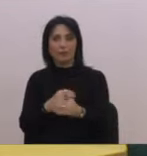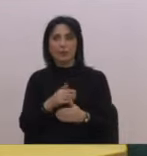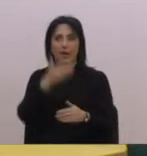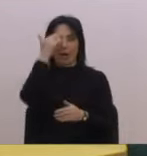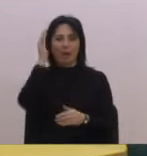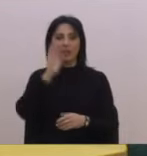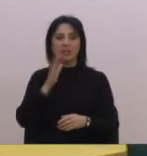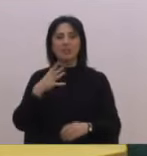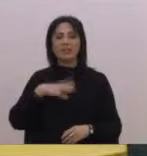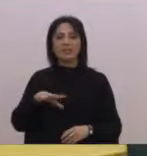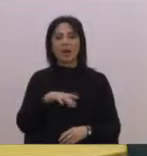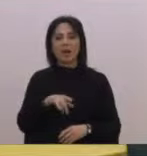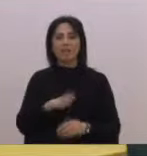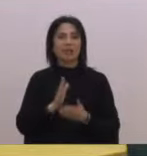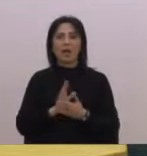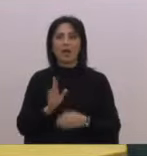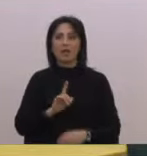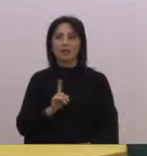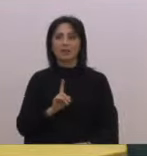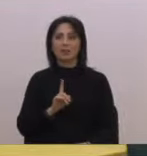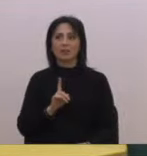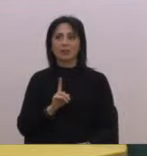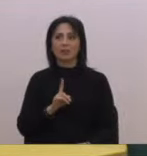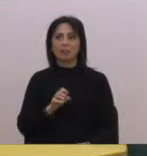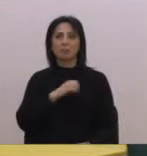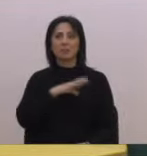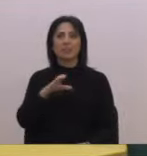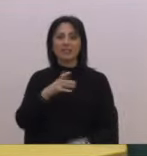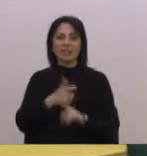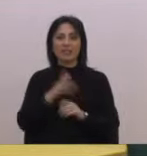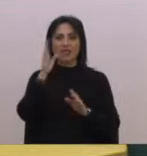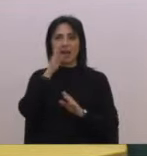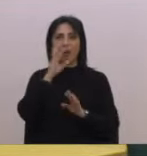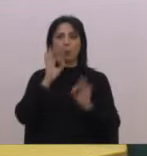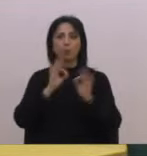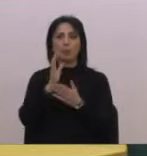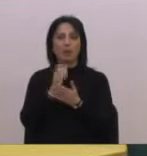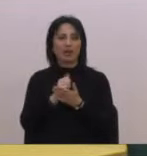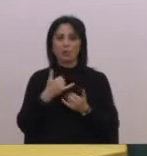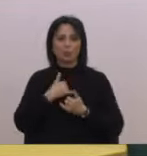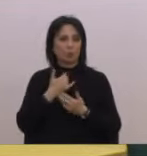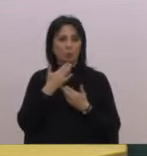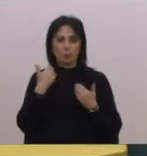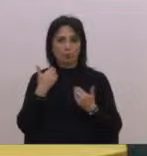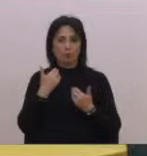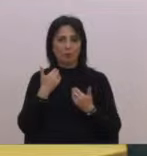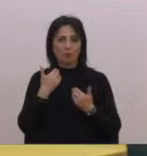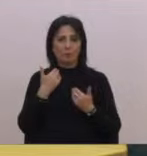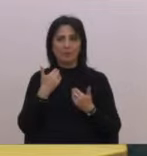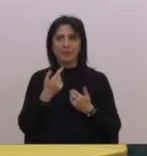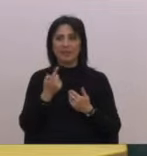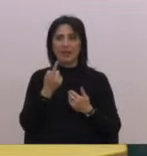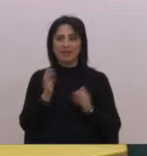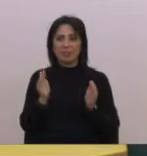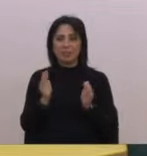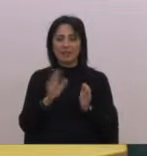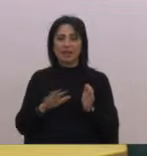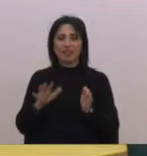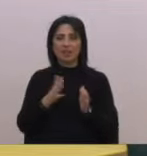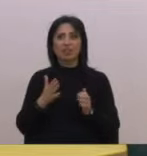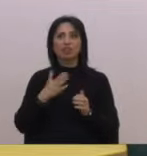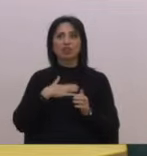დაგავიწყდეთ, რომ საქართველო არ არის დიდარი ძალიან ბუნებრივი რესურსებით, ერთი პატარა ქვეყანა,